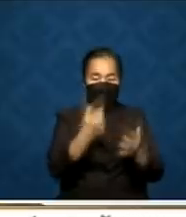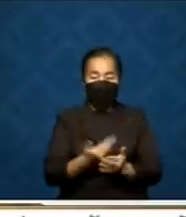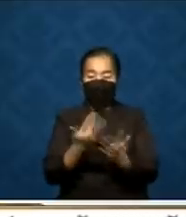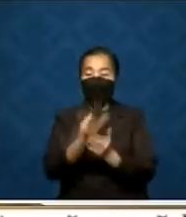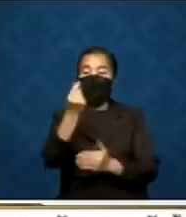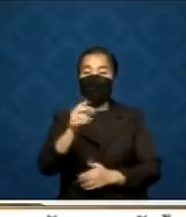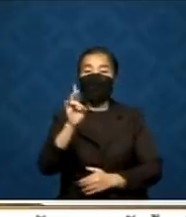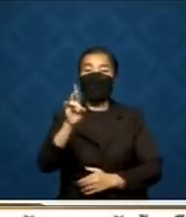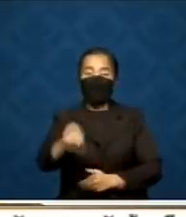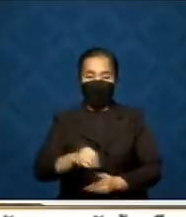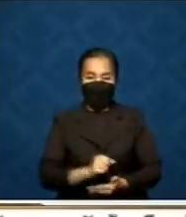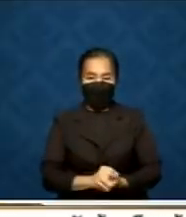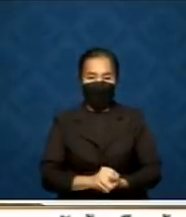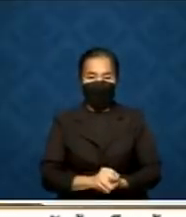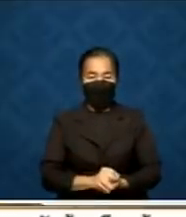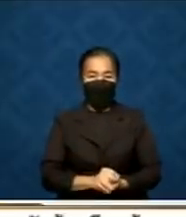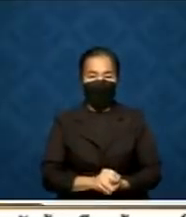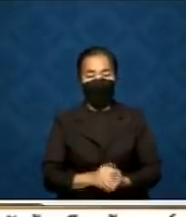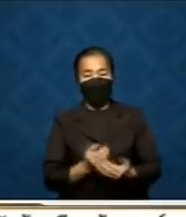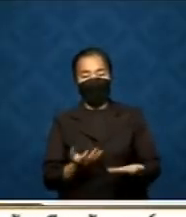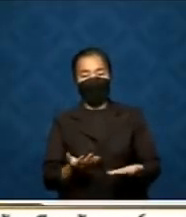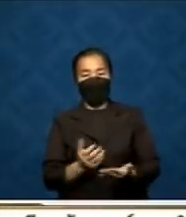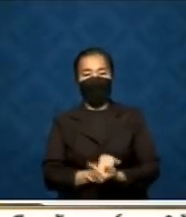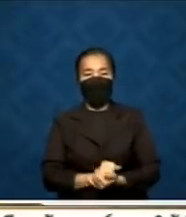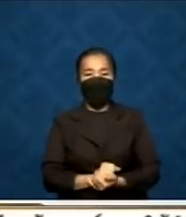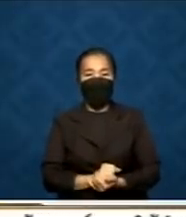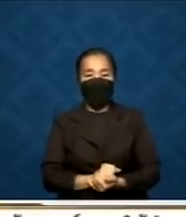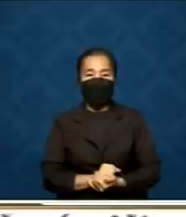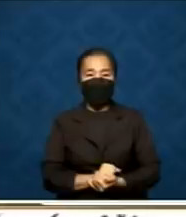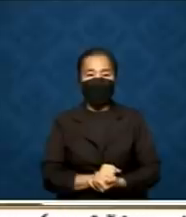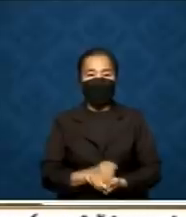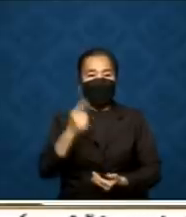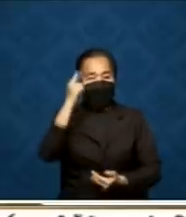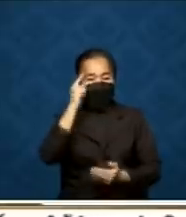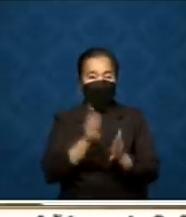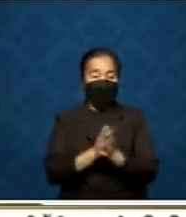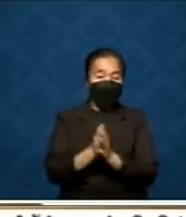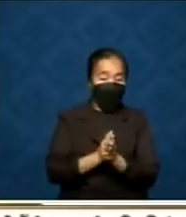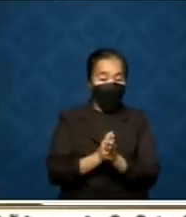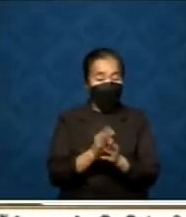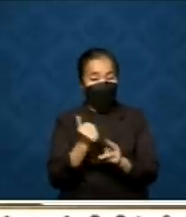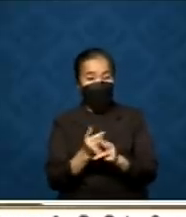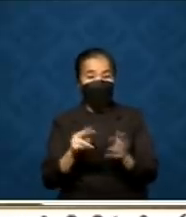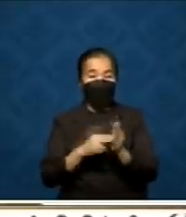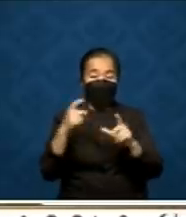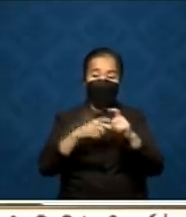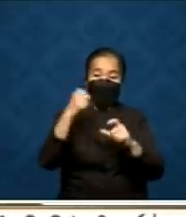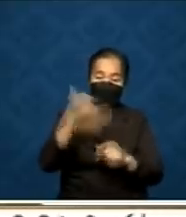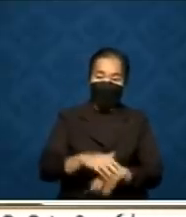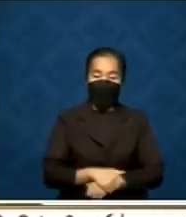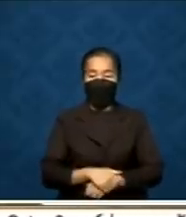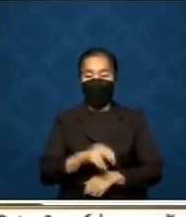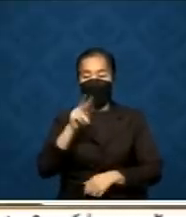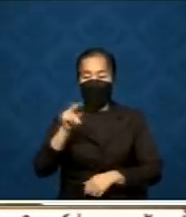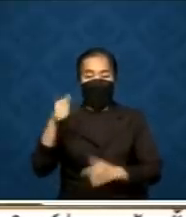บาทๆอ้าวก็คิดว่าจะได้ของคุณภาพที่ไหนไม่มีปัญญาได้ไฟชื่อก็ขอได้เอทีเคแบบ